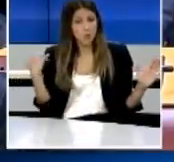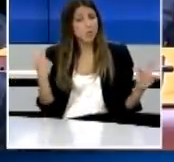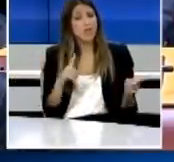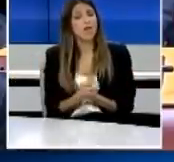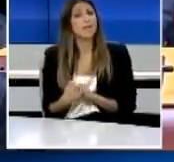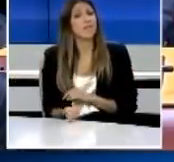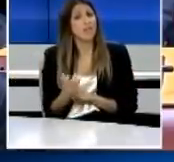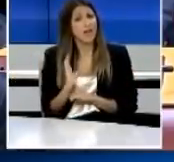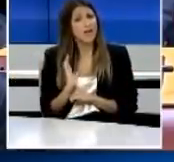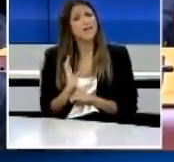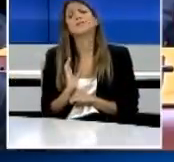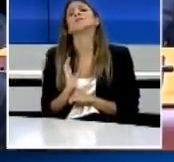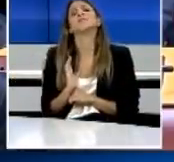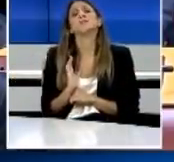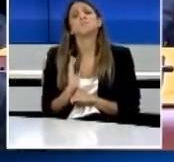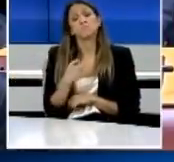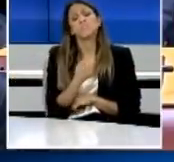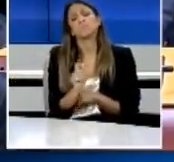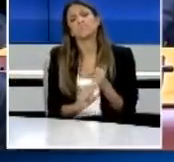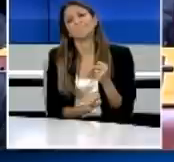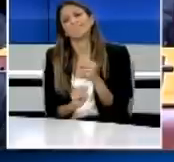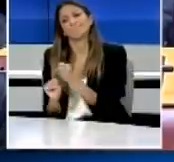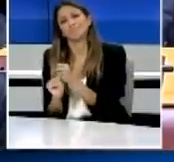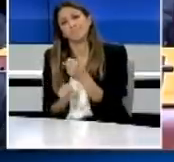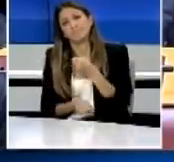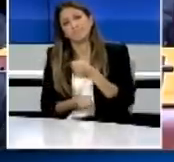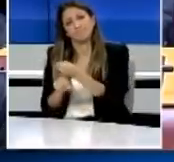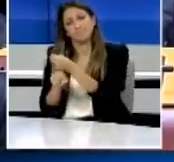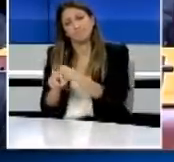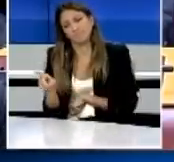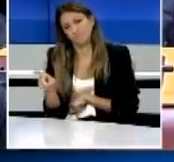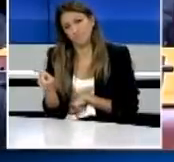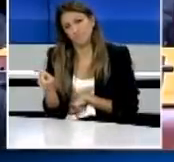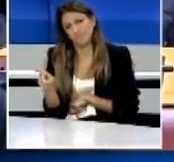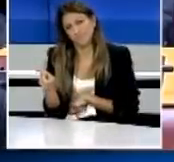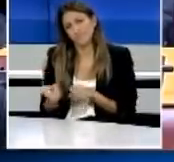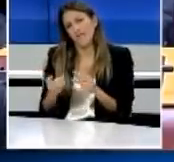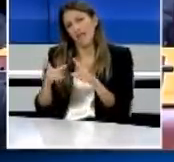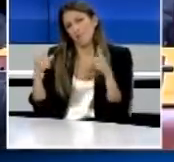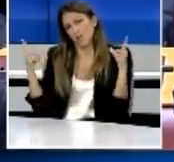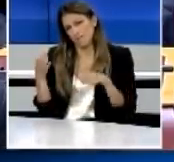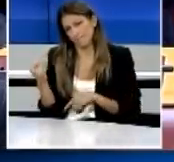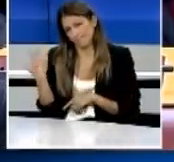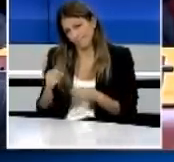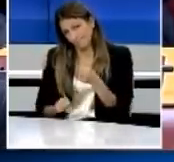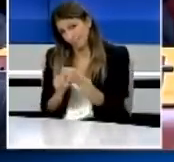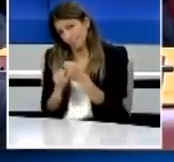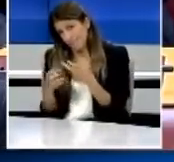δώσετε μαξιλάρι ασφαλείας και βοήθεια στην δεξιά του κυρίου Μητσοτάκη.